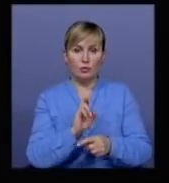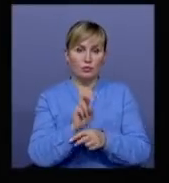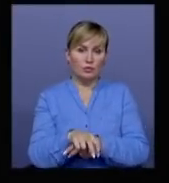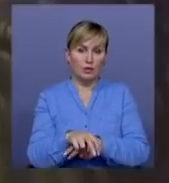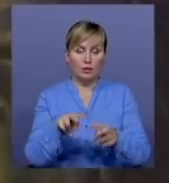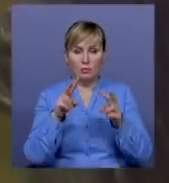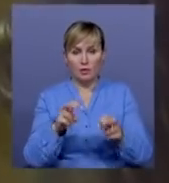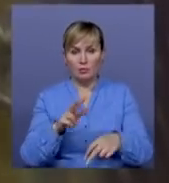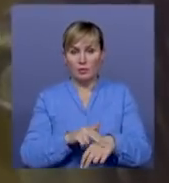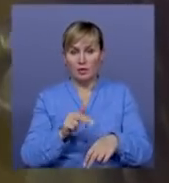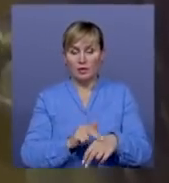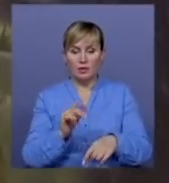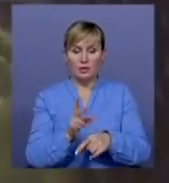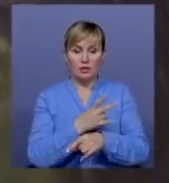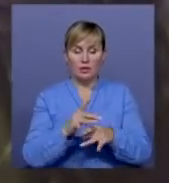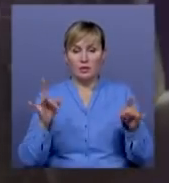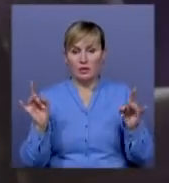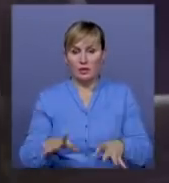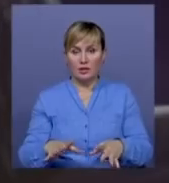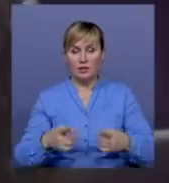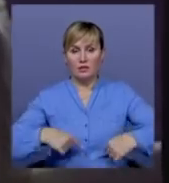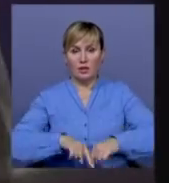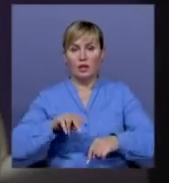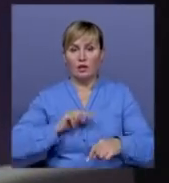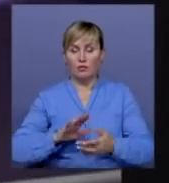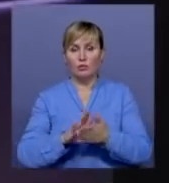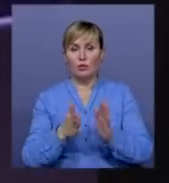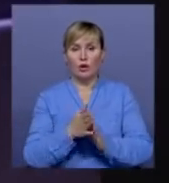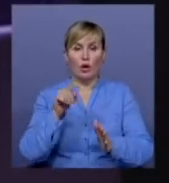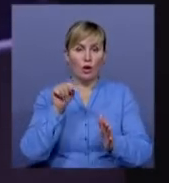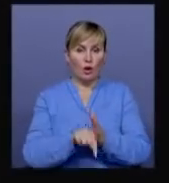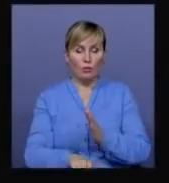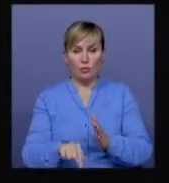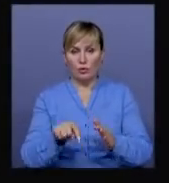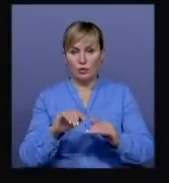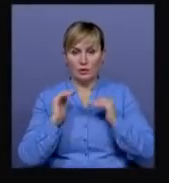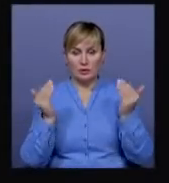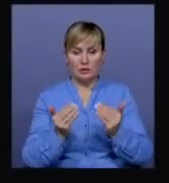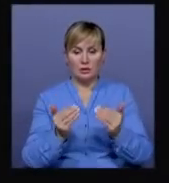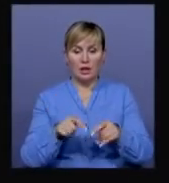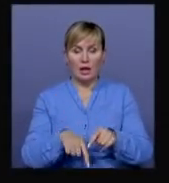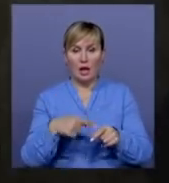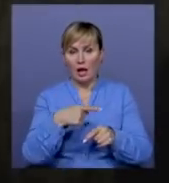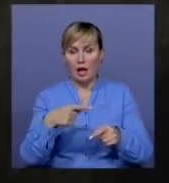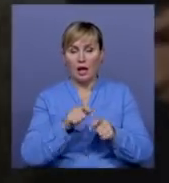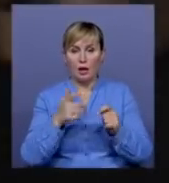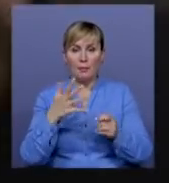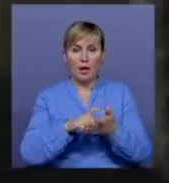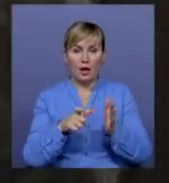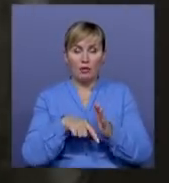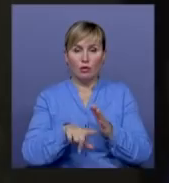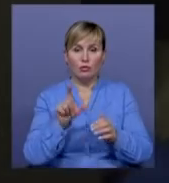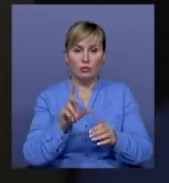участники рейда и в один из ночных кафе-баров города. Заведение работает в условиях глубокой конспирации. На нижнем этаже открыты 5 кабинок. Туда